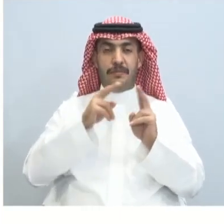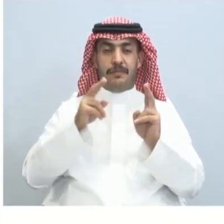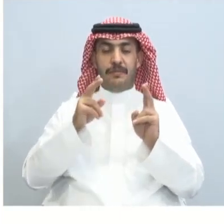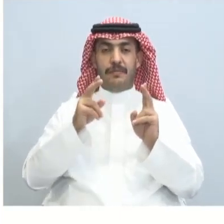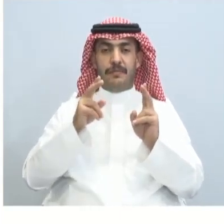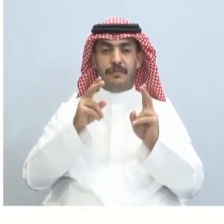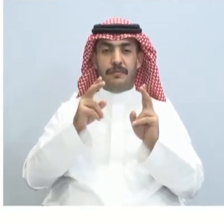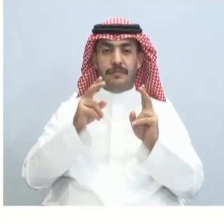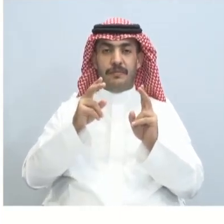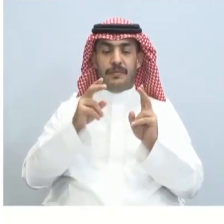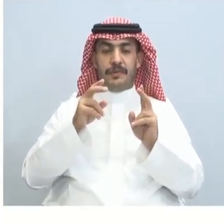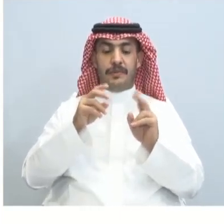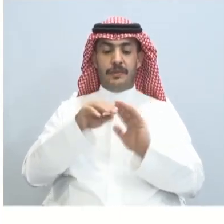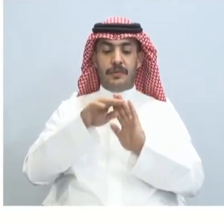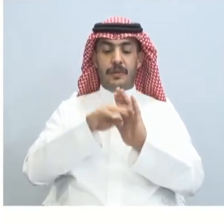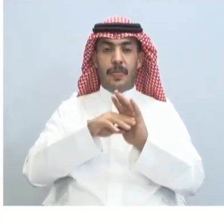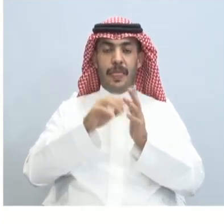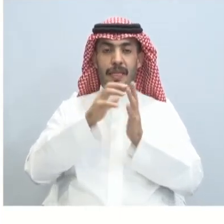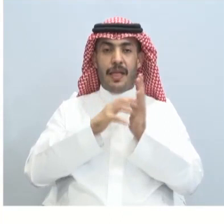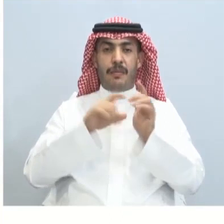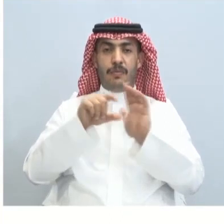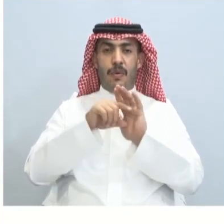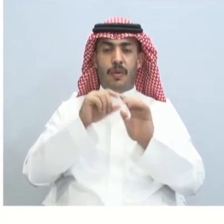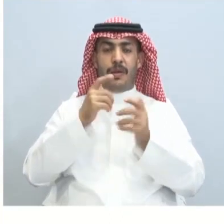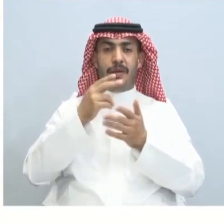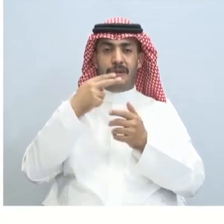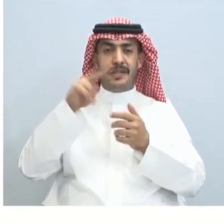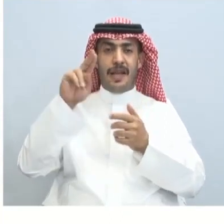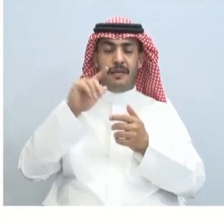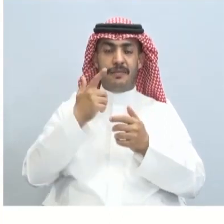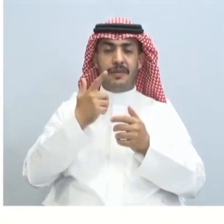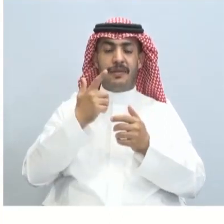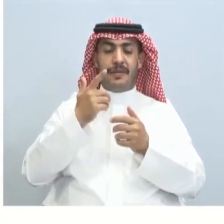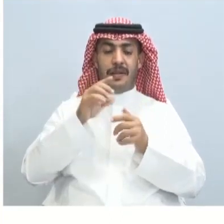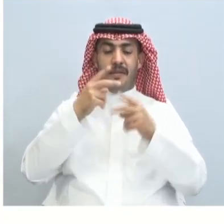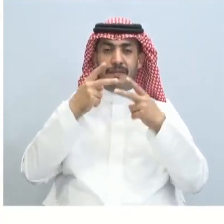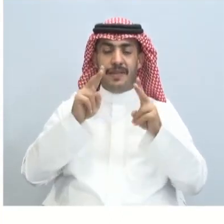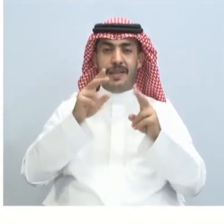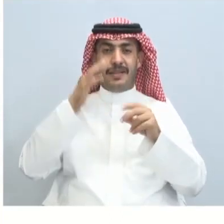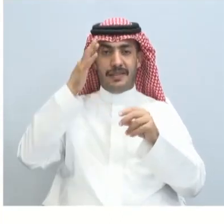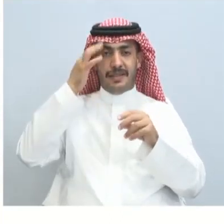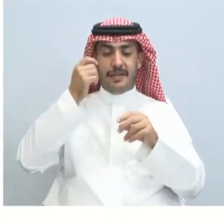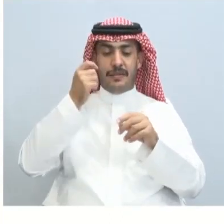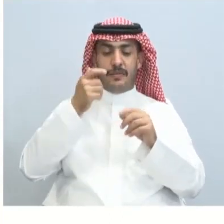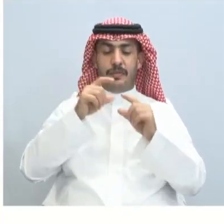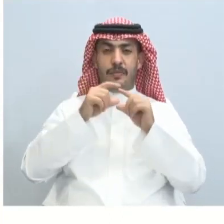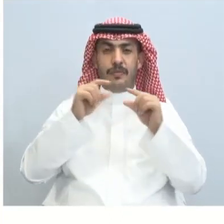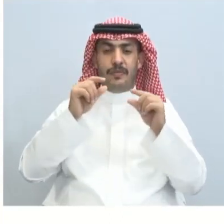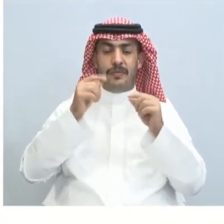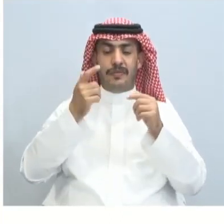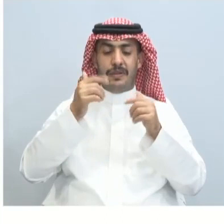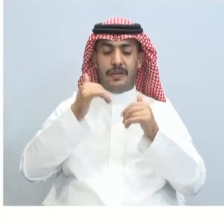نقاط الجهه المصدر الى الخطاب الموضوع الجهه المرسل اليها تحيه الافتتاح متن الخطاب او